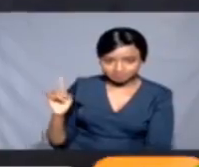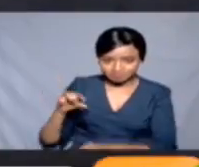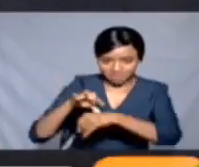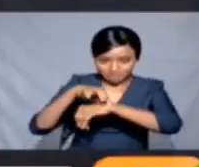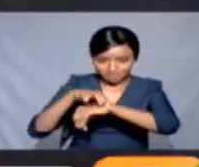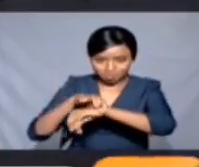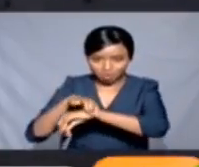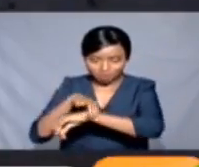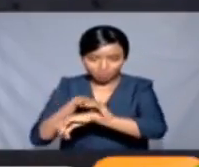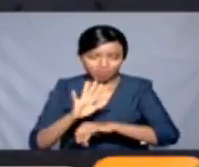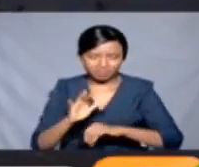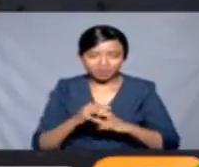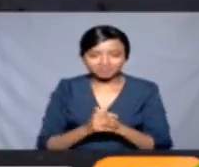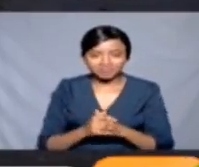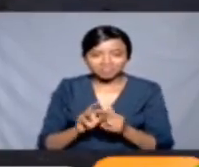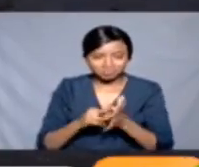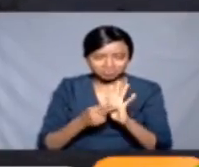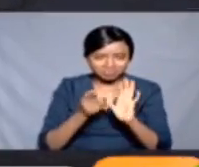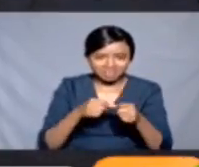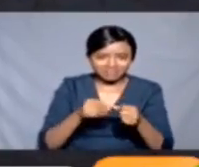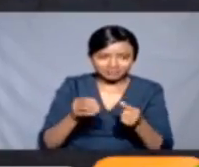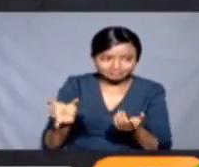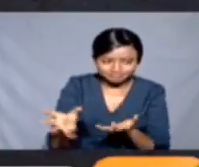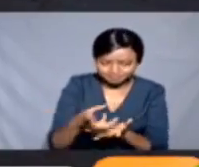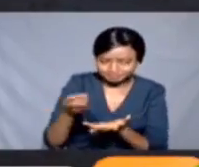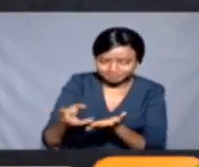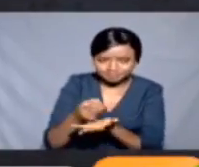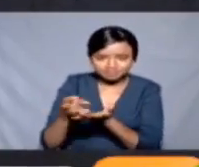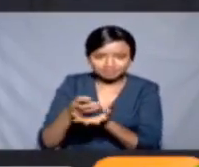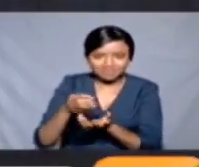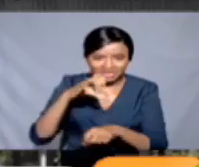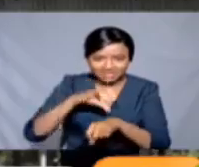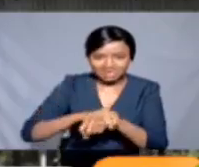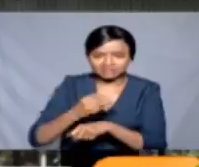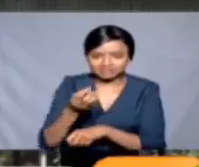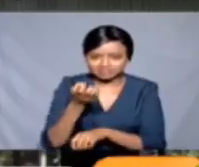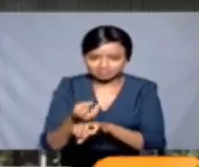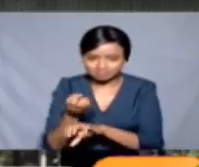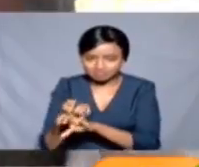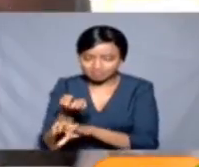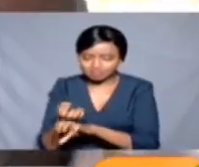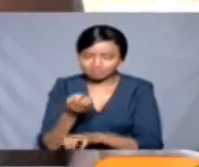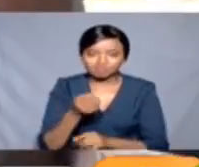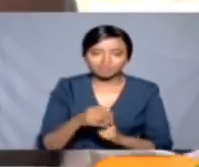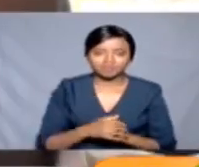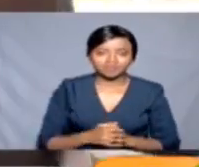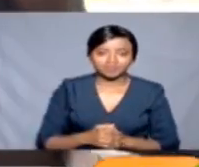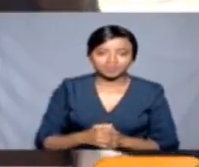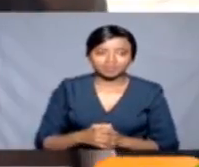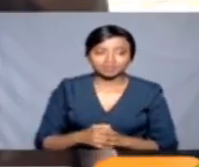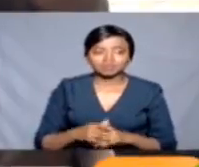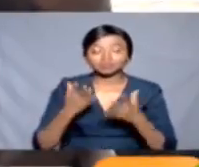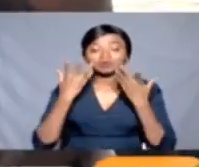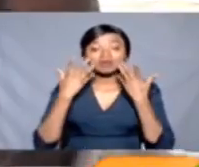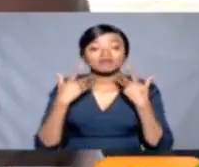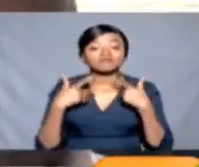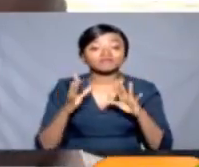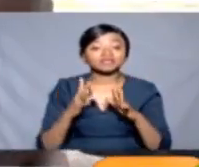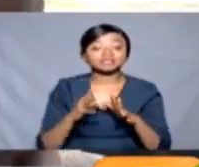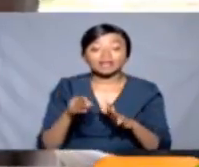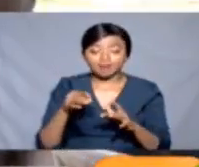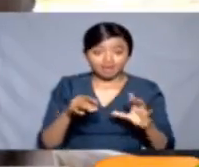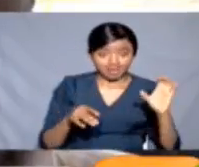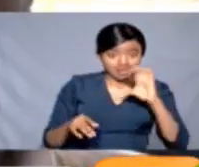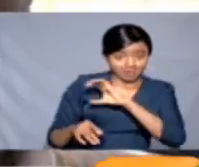Hapa kupata tofauti ni rahisi. Unaona sasa nikifanya hivi kama hii ni kuni. Here, end of the day, utamaliziwa na